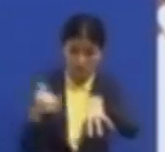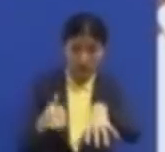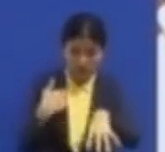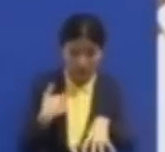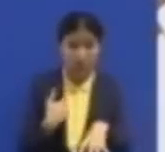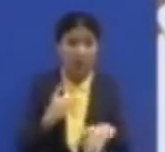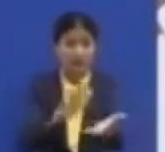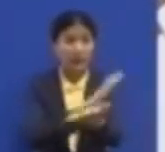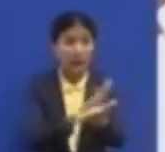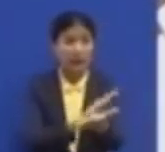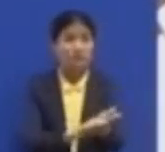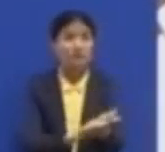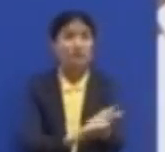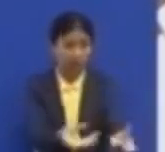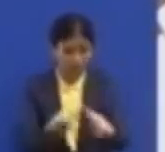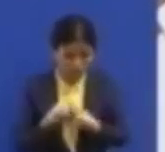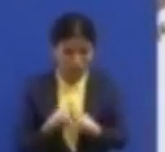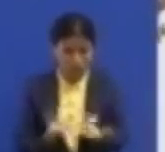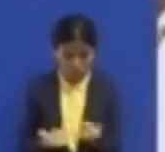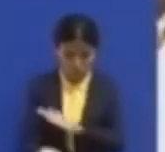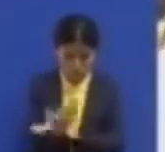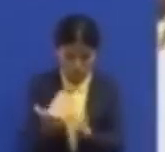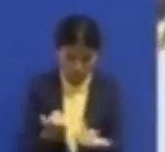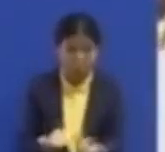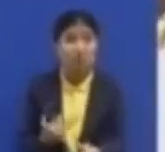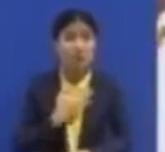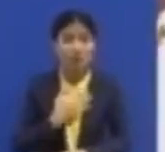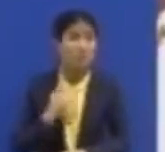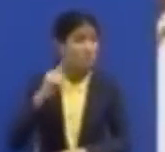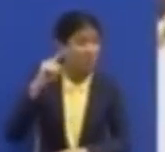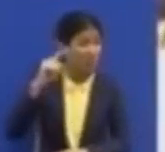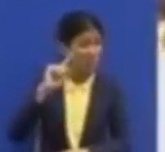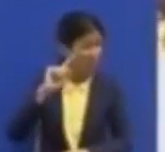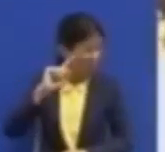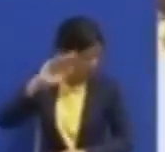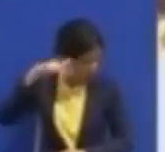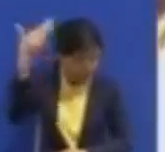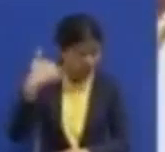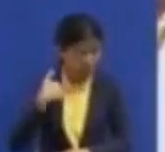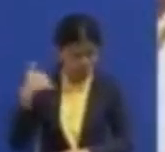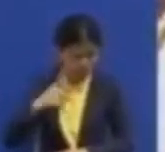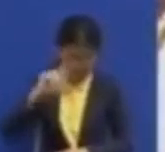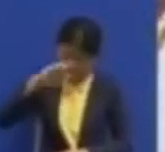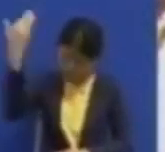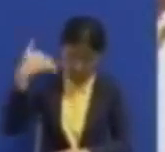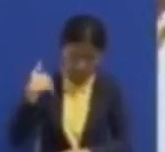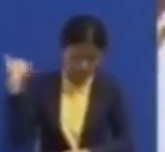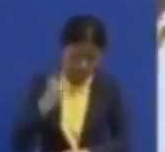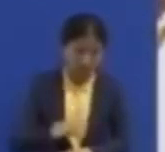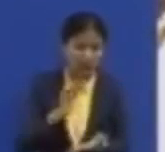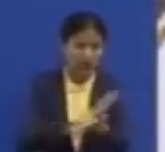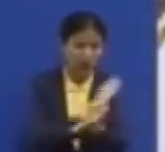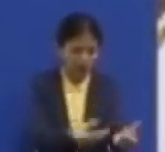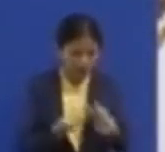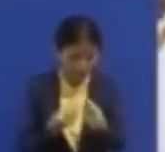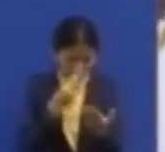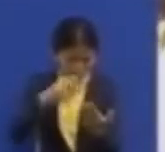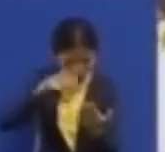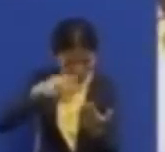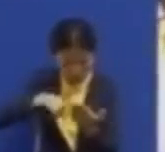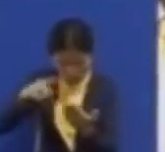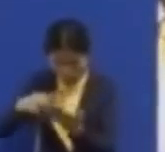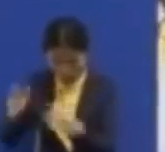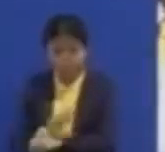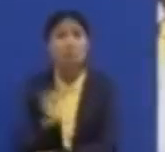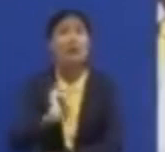เอกสารเมื่อเช้านี้ครับผมมาก่อนเพื่อนในสภาผู้แทนราษฎรนะครับควรจะให้โอกาสความเป็นมนุษย์บ้างใน